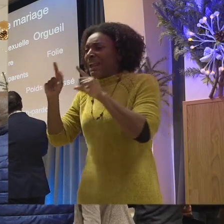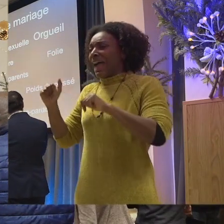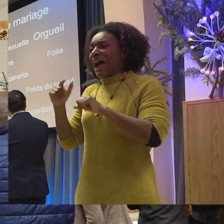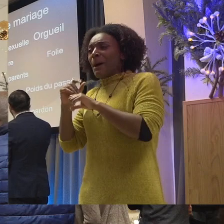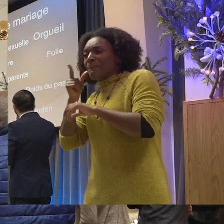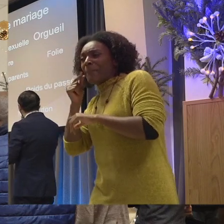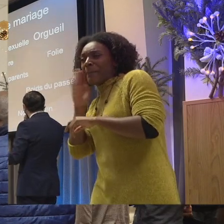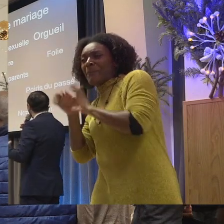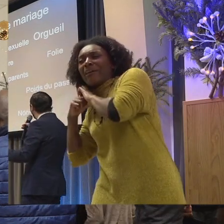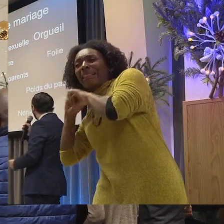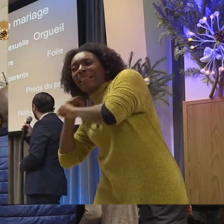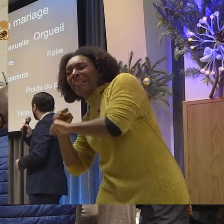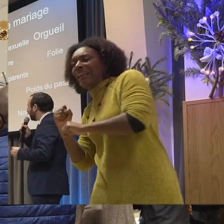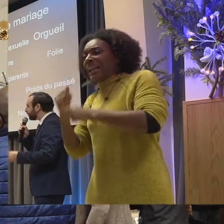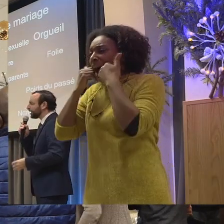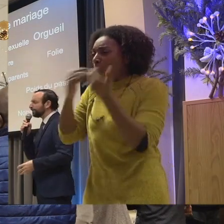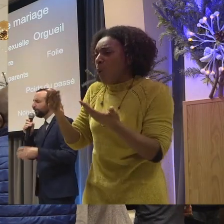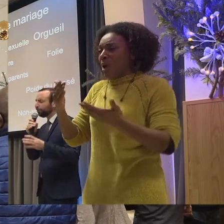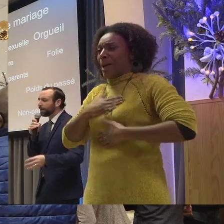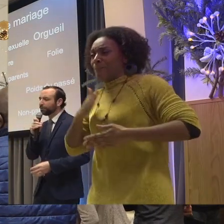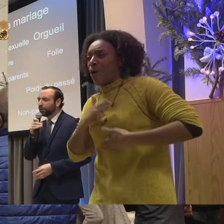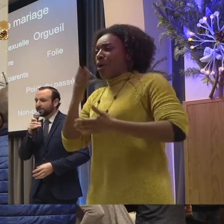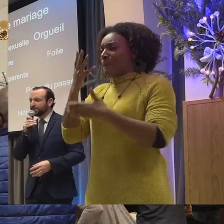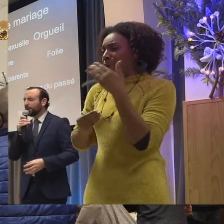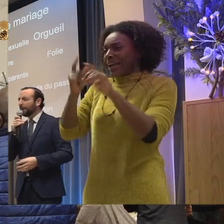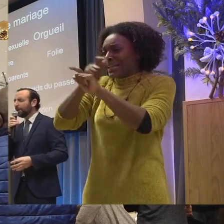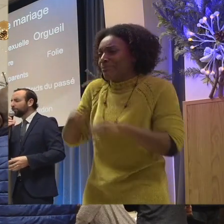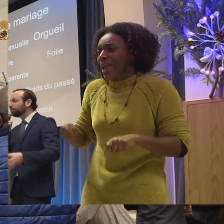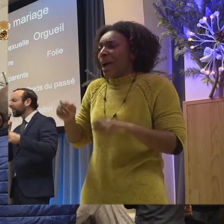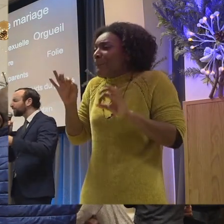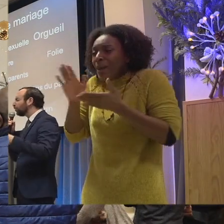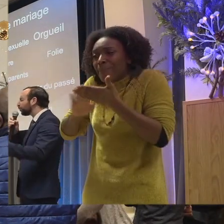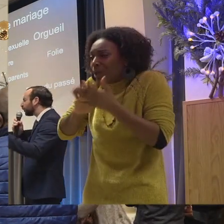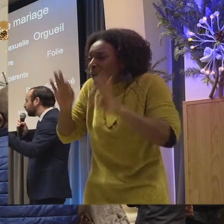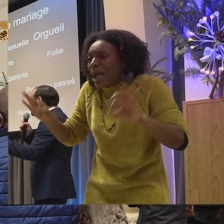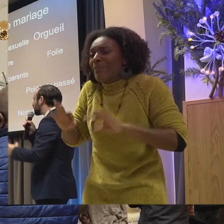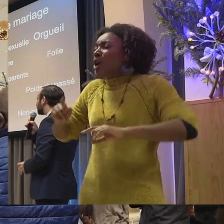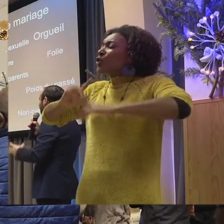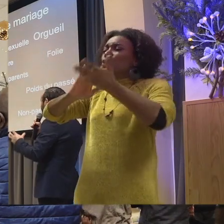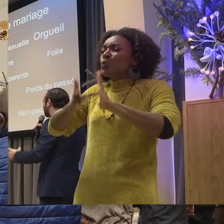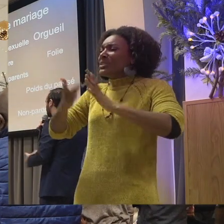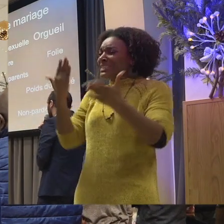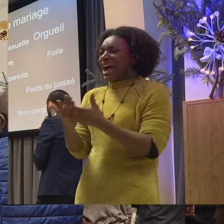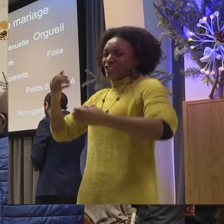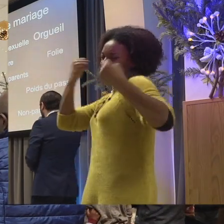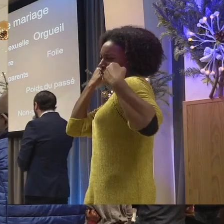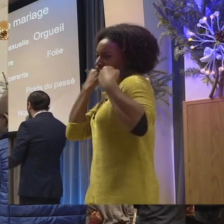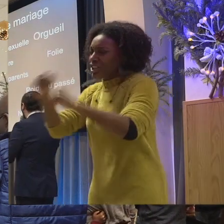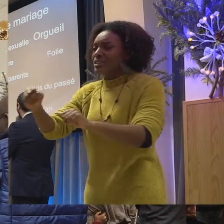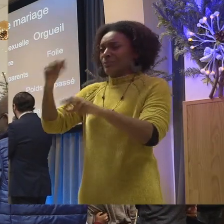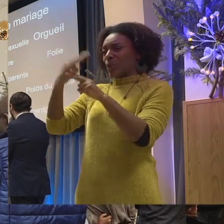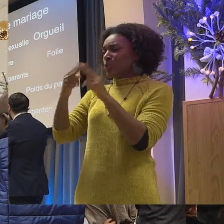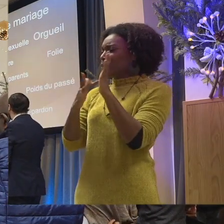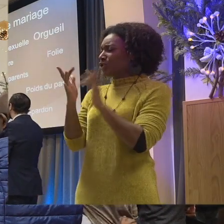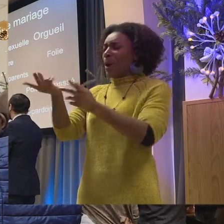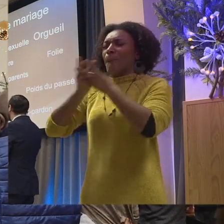le poids du passé, la honte, la peur, le manque de respect, le non-pardon. Seigneur, nous nous dressons contre toutes ces choses dans le nom de Jésus. Et nous